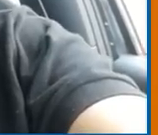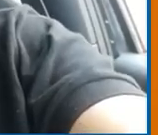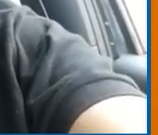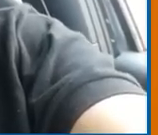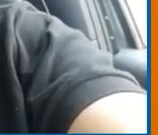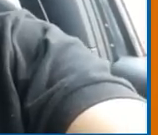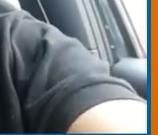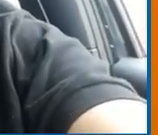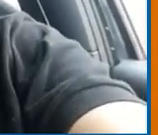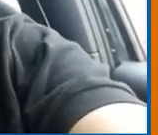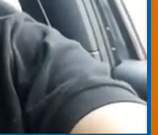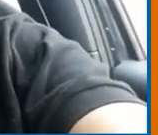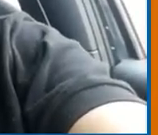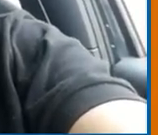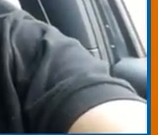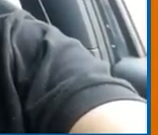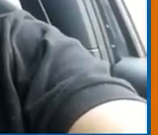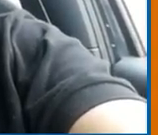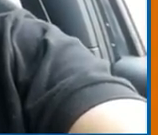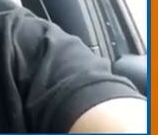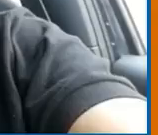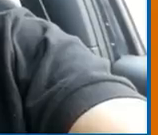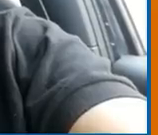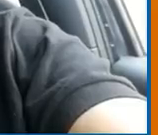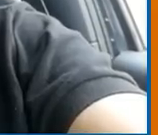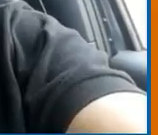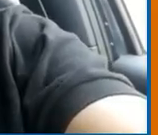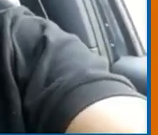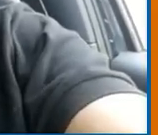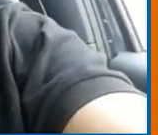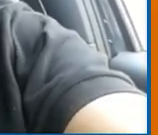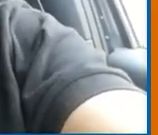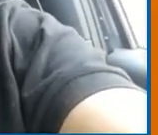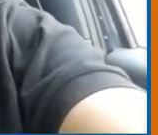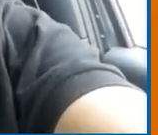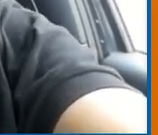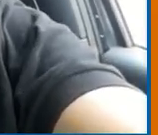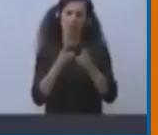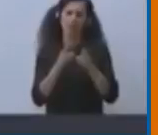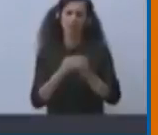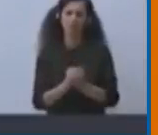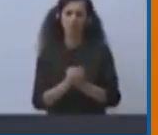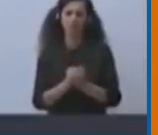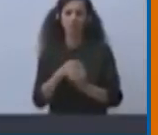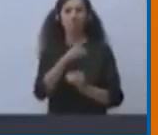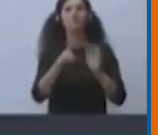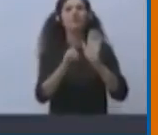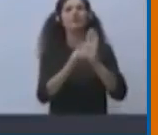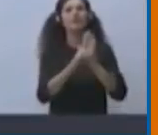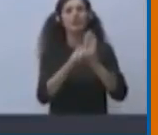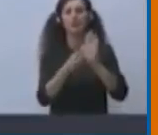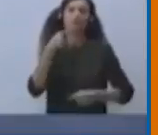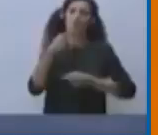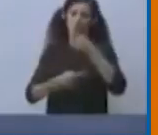essere anche Infatti situazione di mobbing al lavoro, bisogna mettere in conto tutti questi aspetti. sono alcune sentenze di giustizia ordinaria che